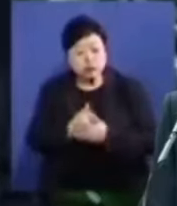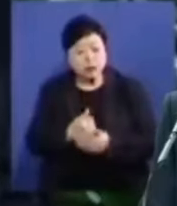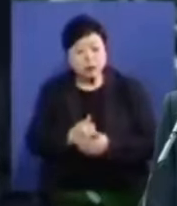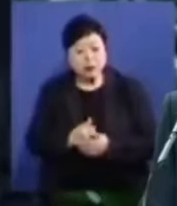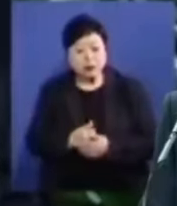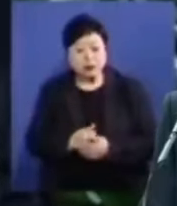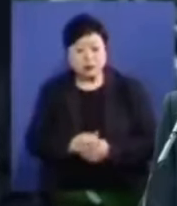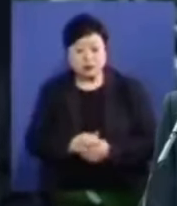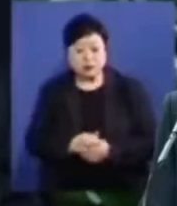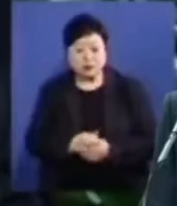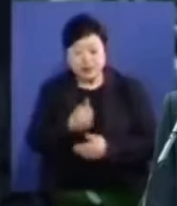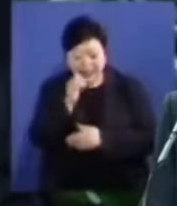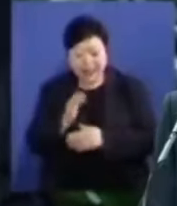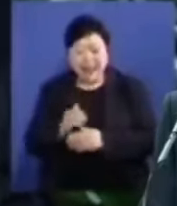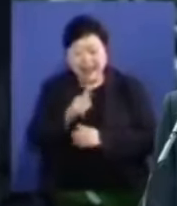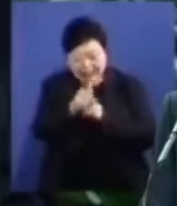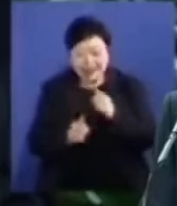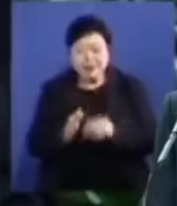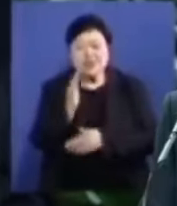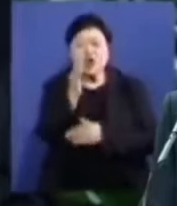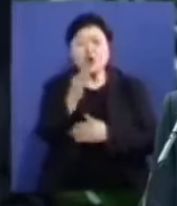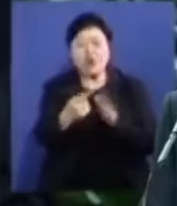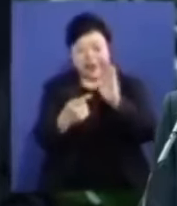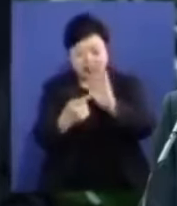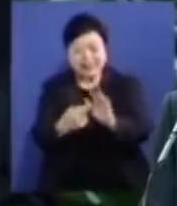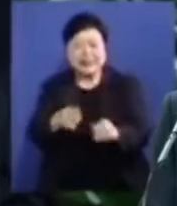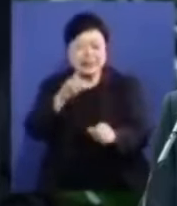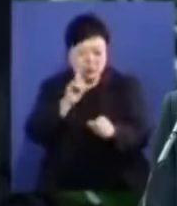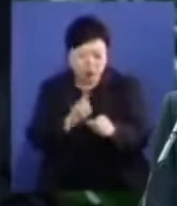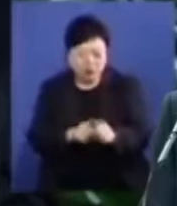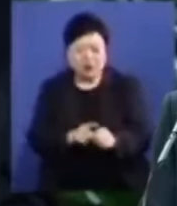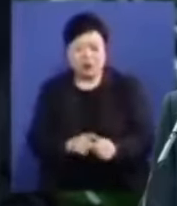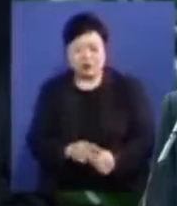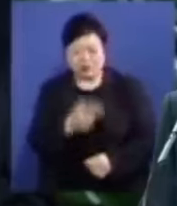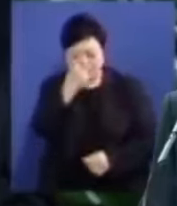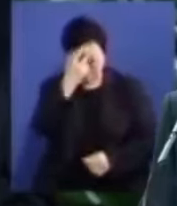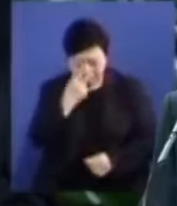하나님의 영광이 나타나려고